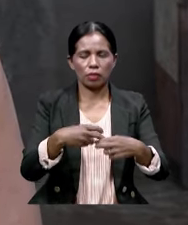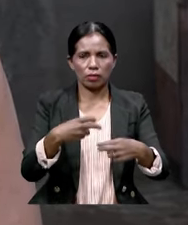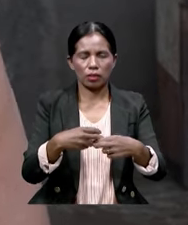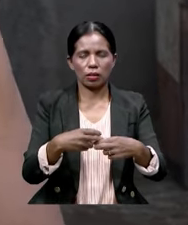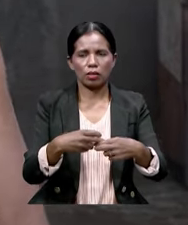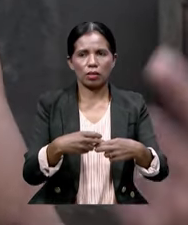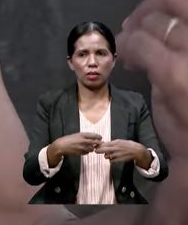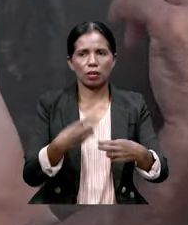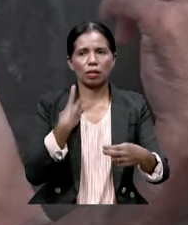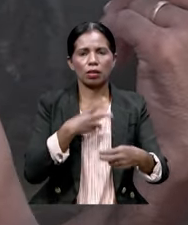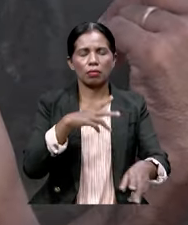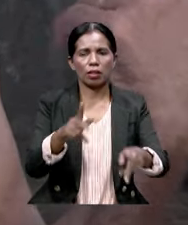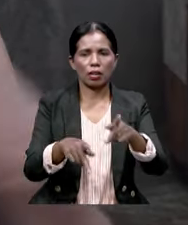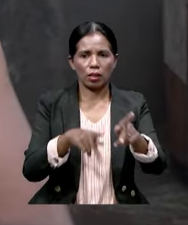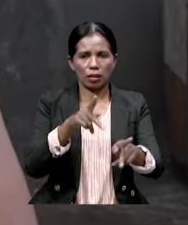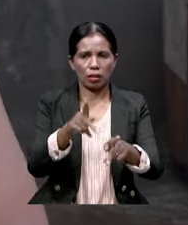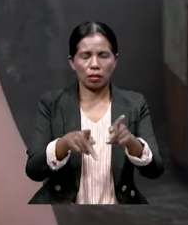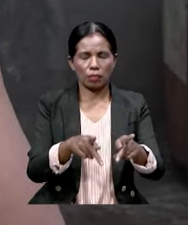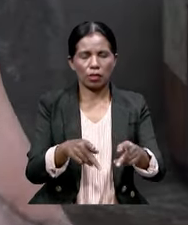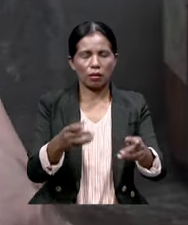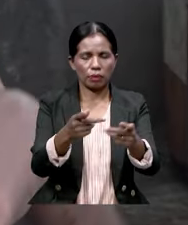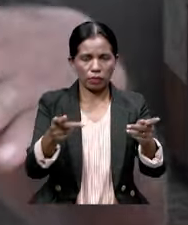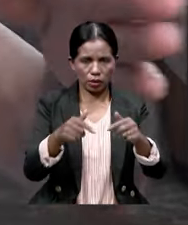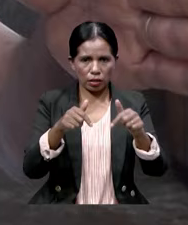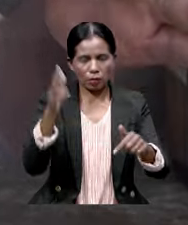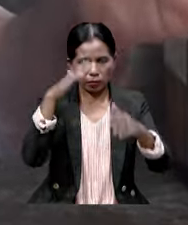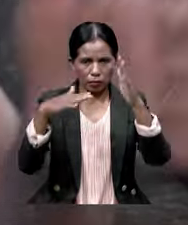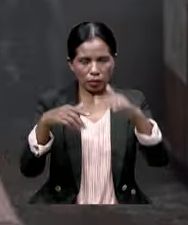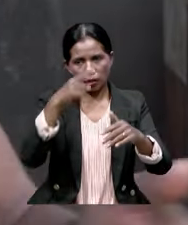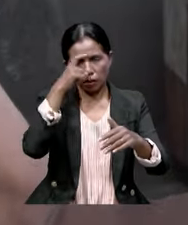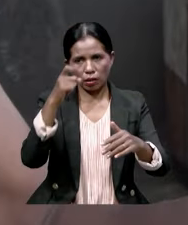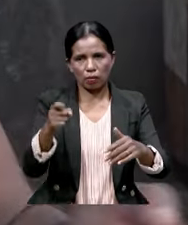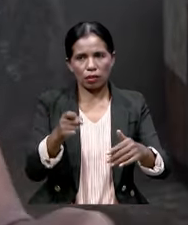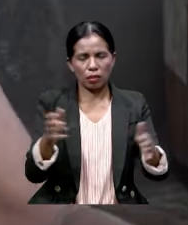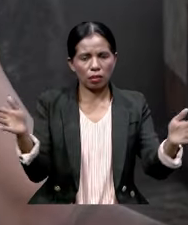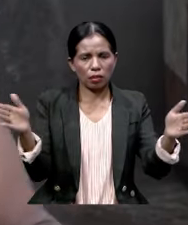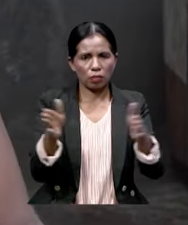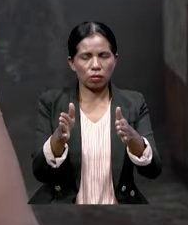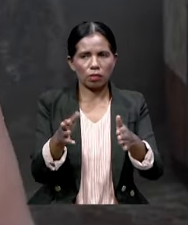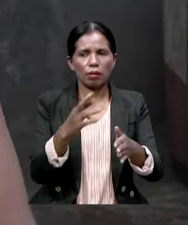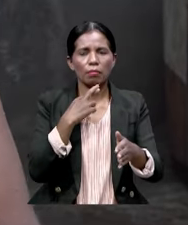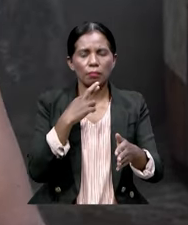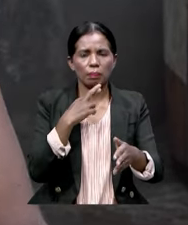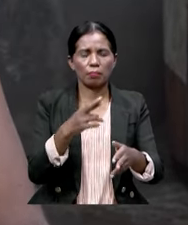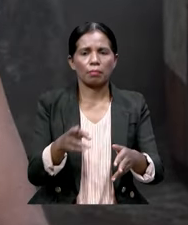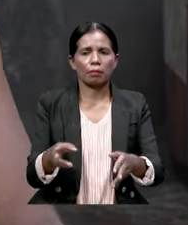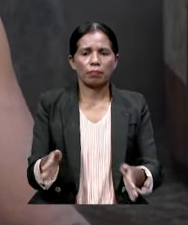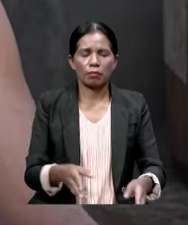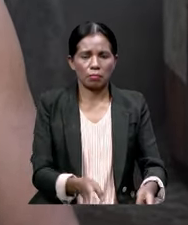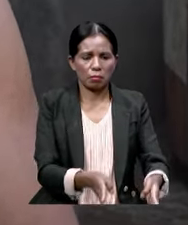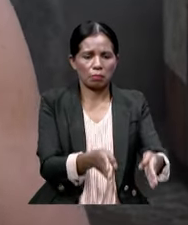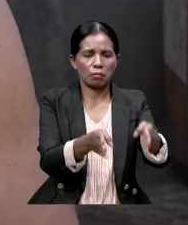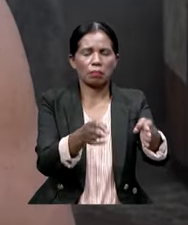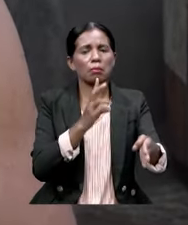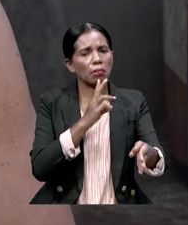ba ame kum dade ha itu ambairo ida ne tam problem baleta ida ne klot tebes antau be